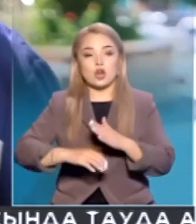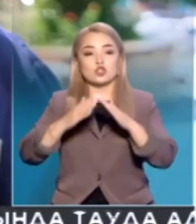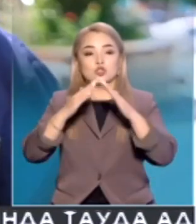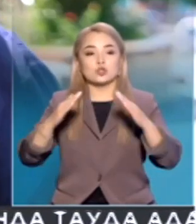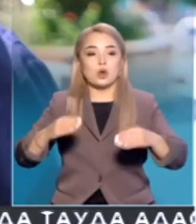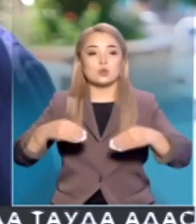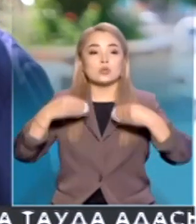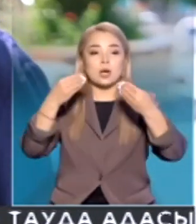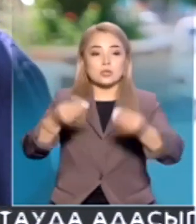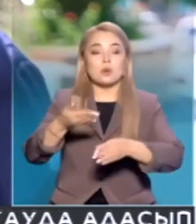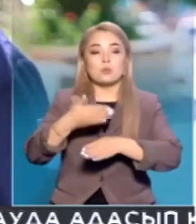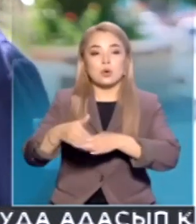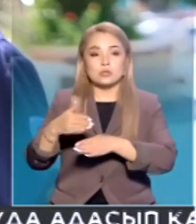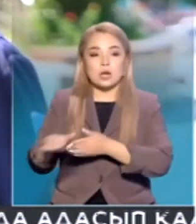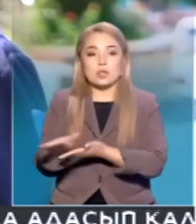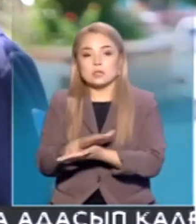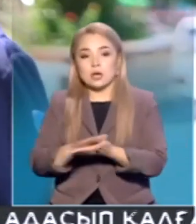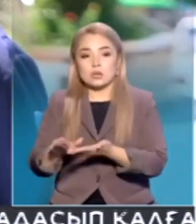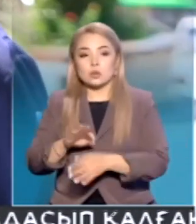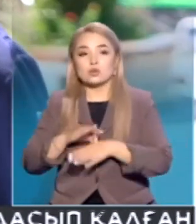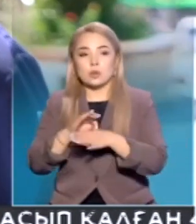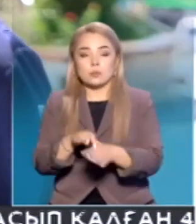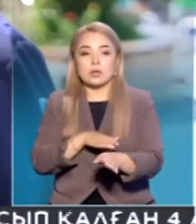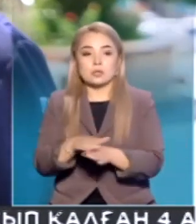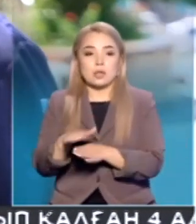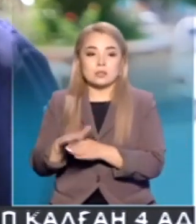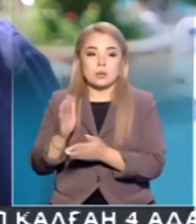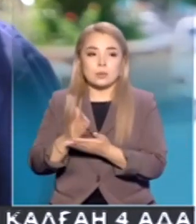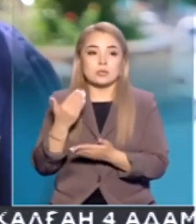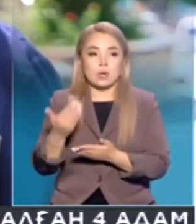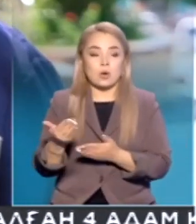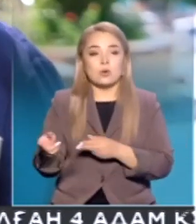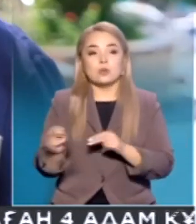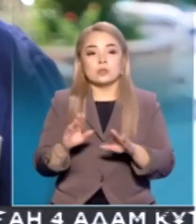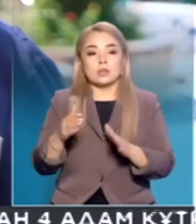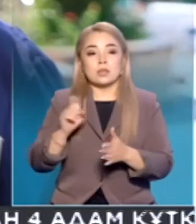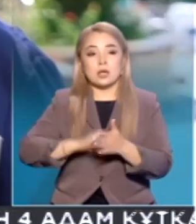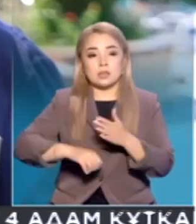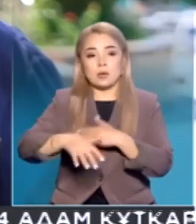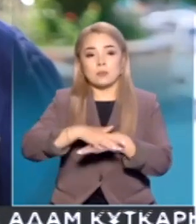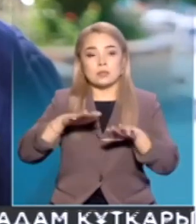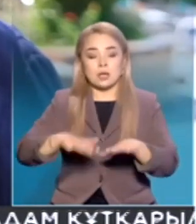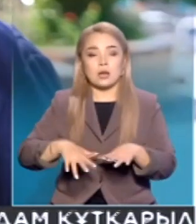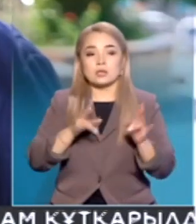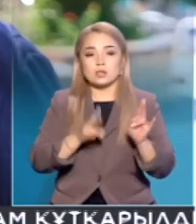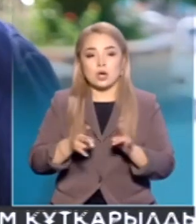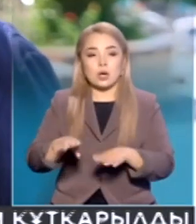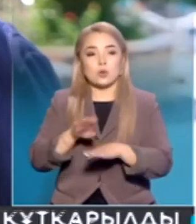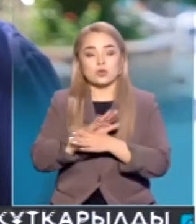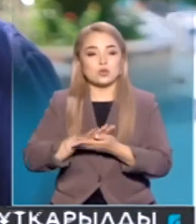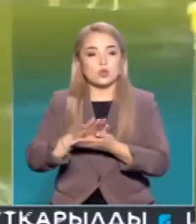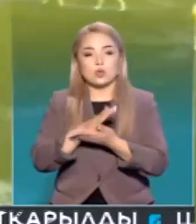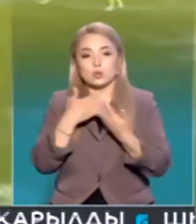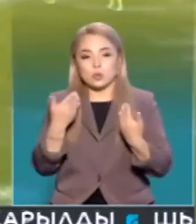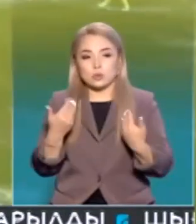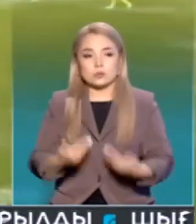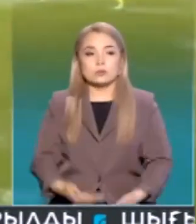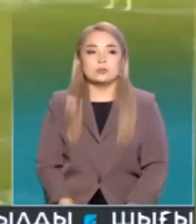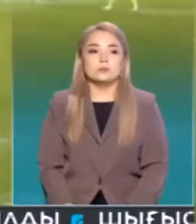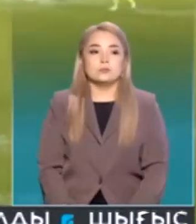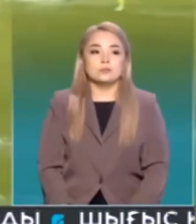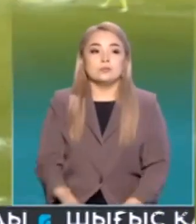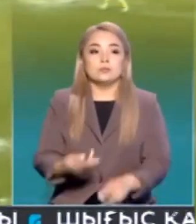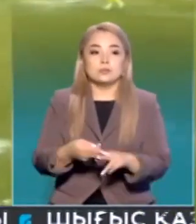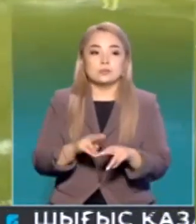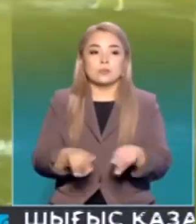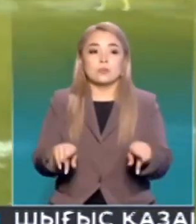шатырын бөлшектеп, оны тазарту жұмыстарын атқарған. Оқиға орнында зардап шеккендер мен қайтыс болғандар жоқ.